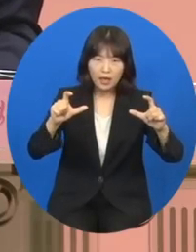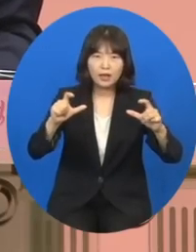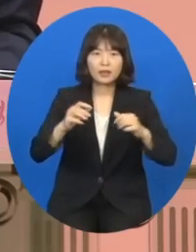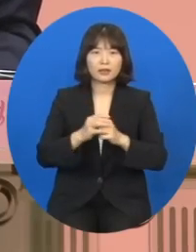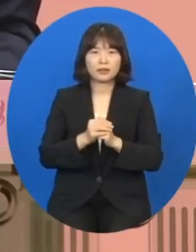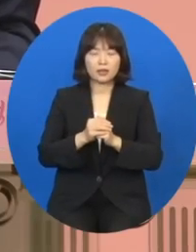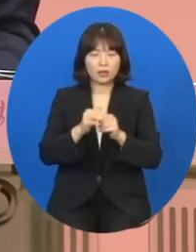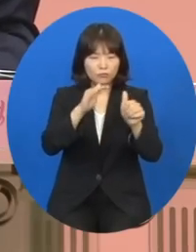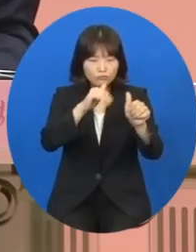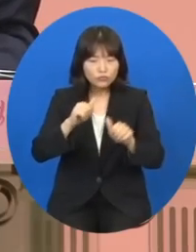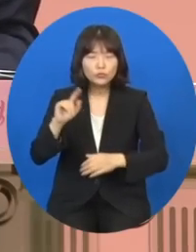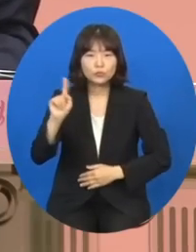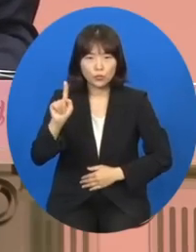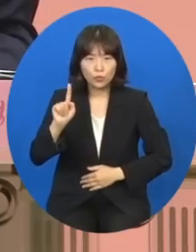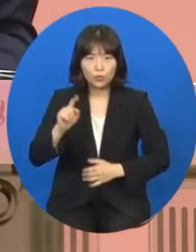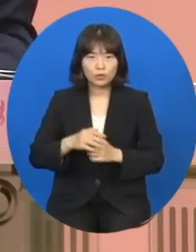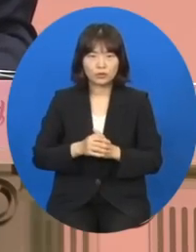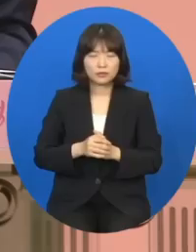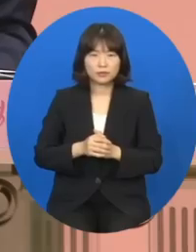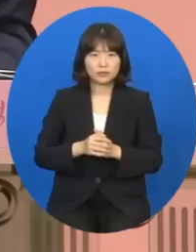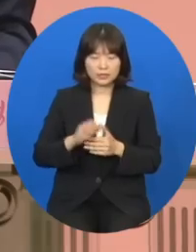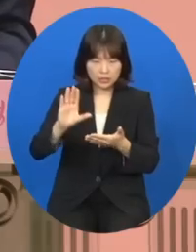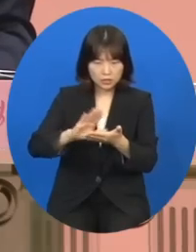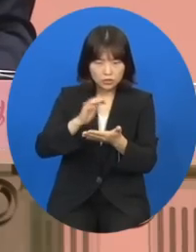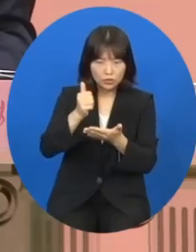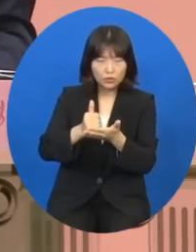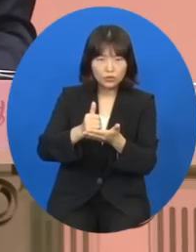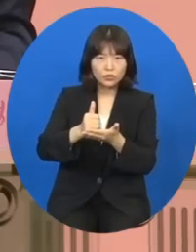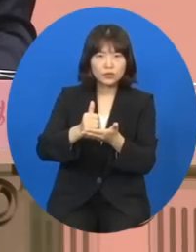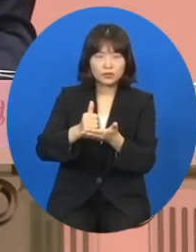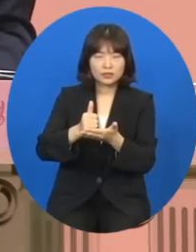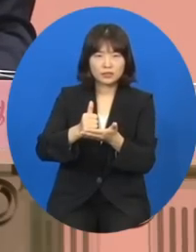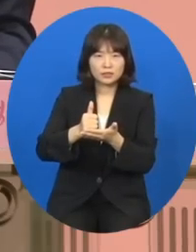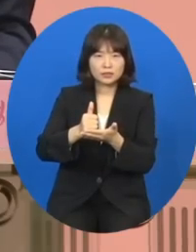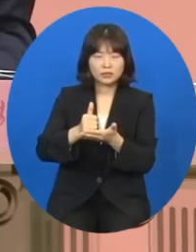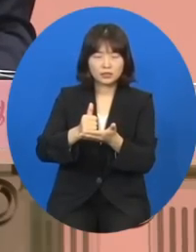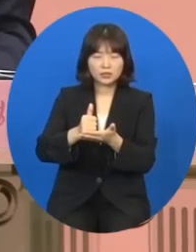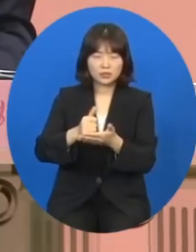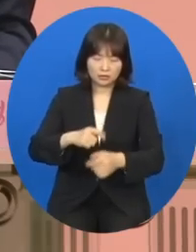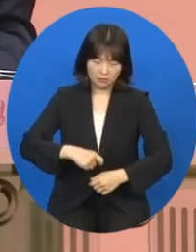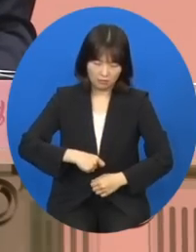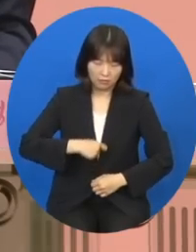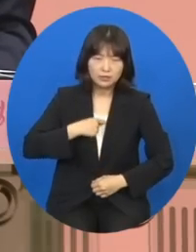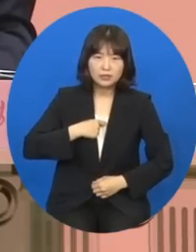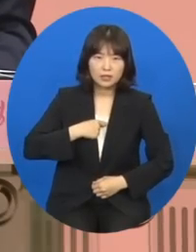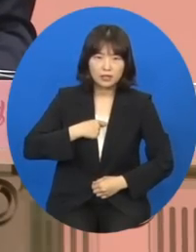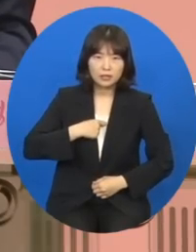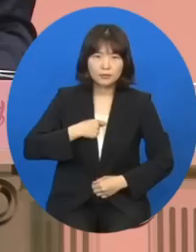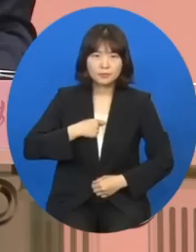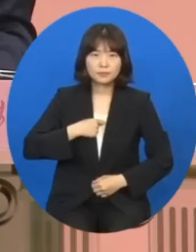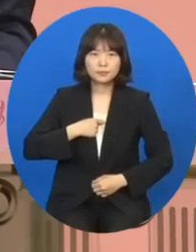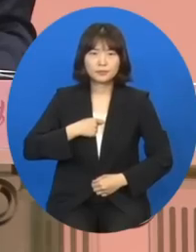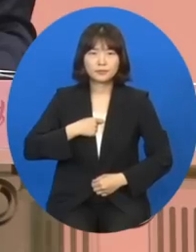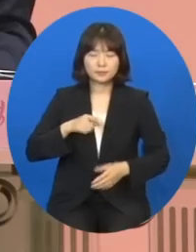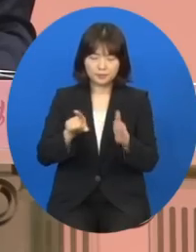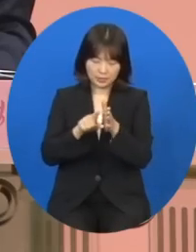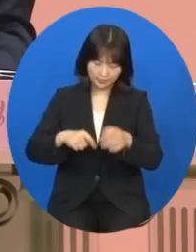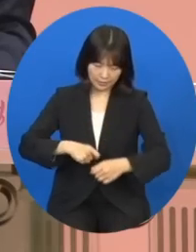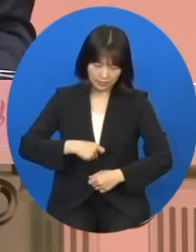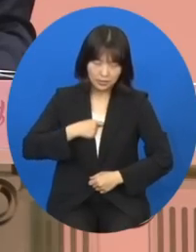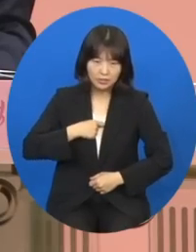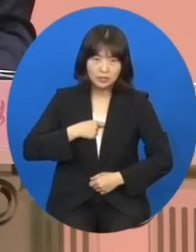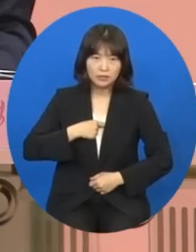부르심의 무엇이 하냐면 그 로이 그리스도인 들로 하여금 정직함 신 시 랑 그리고